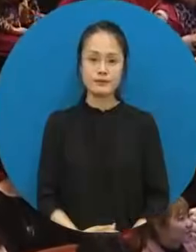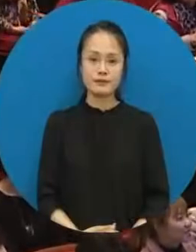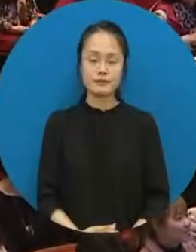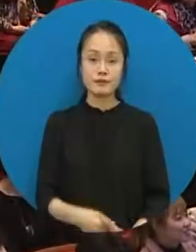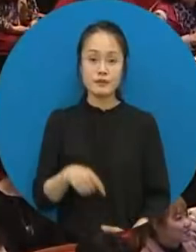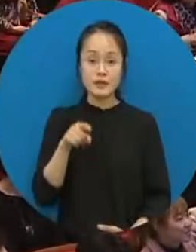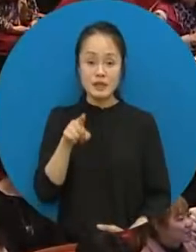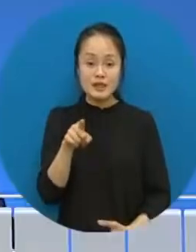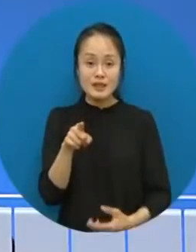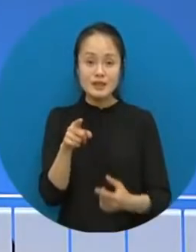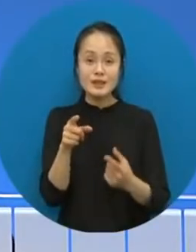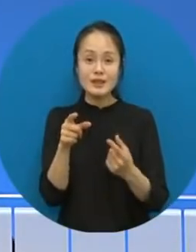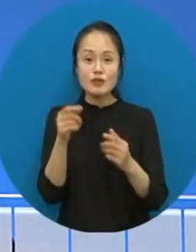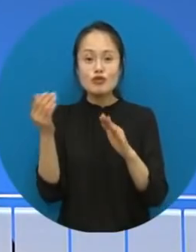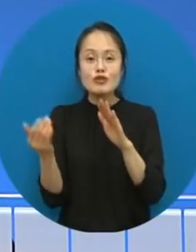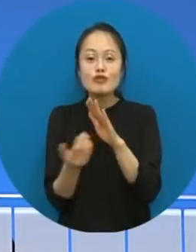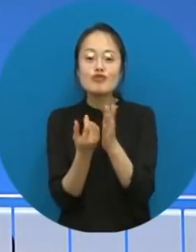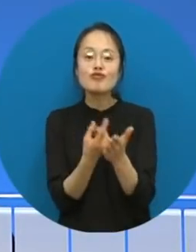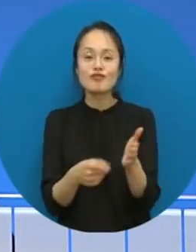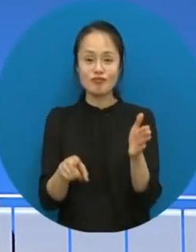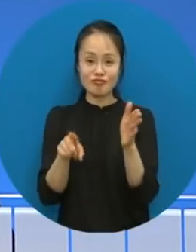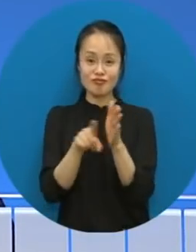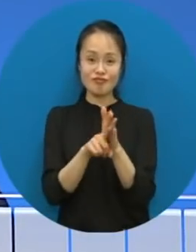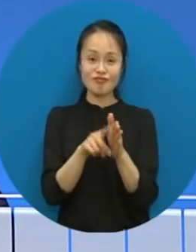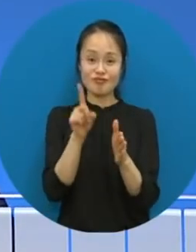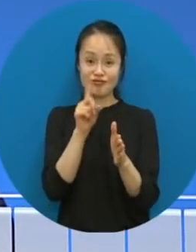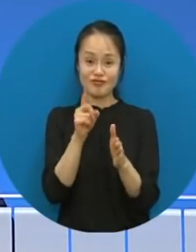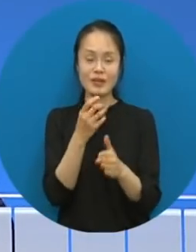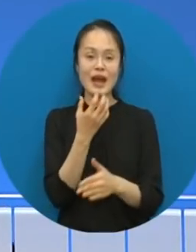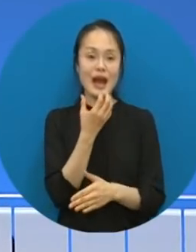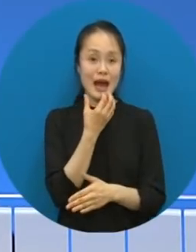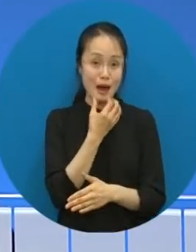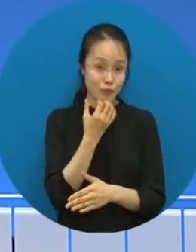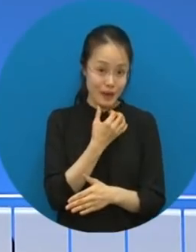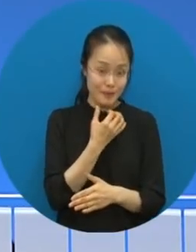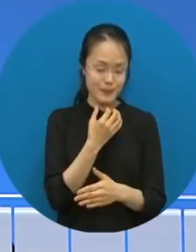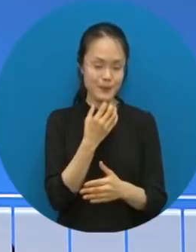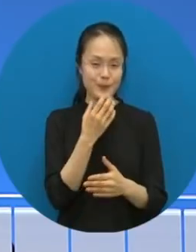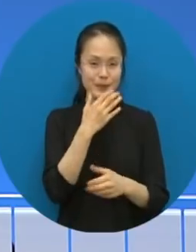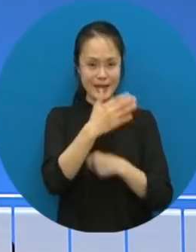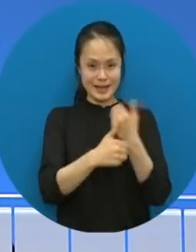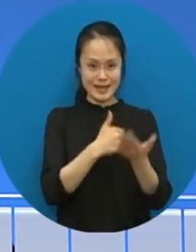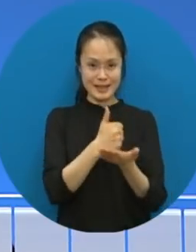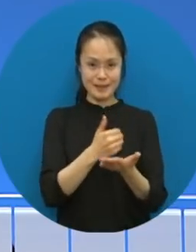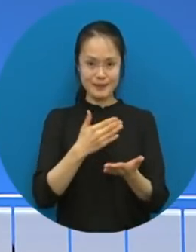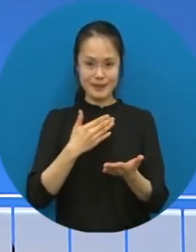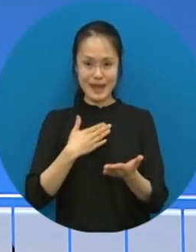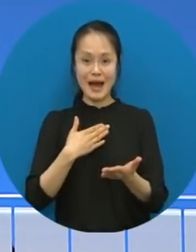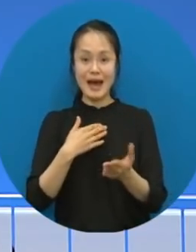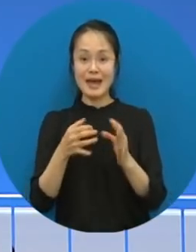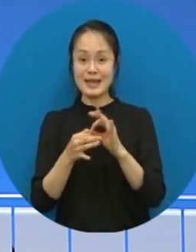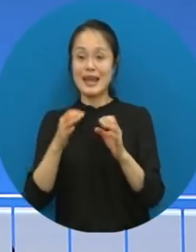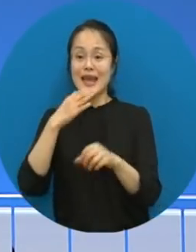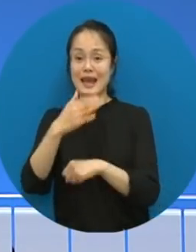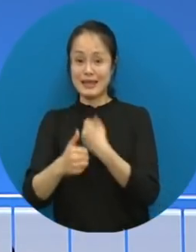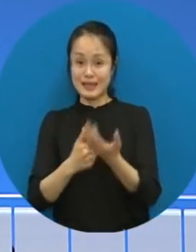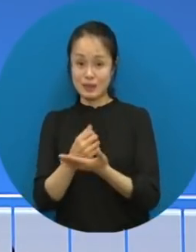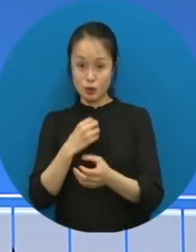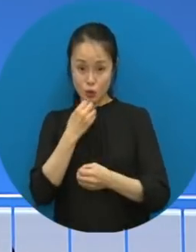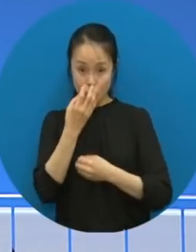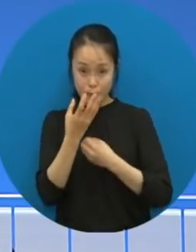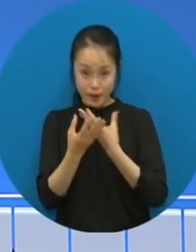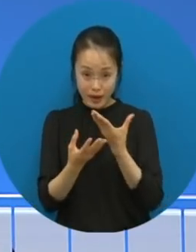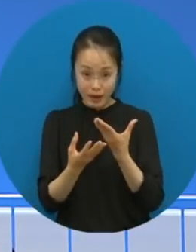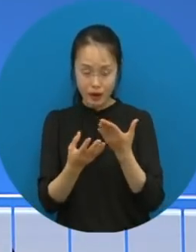그러기 위해선 이제 아브라함의 하나님이 나의 하나님이라 하셨으면 여러분의 이삭을 드려야만